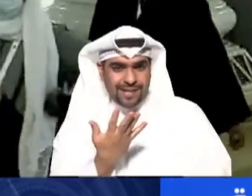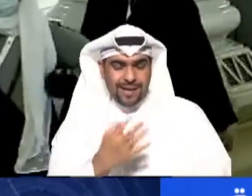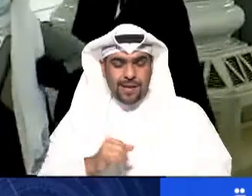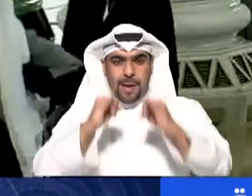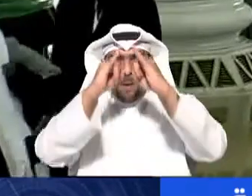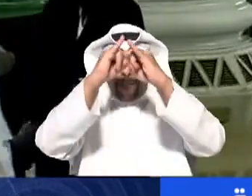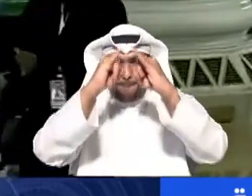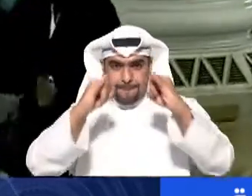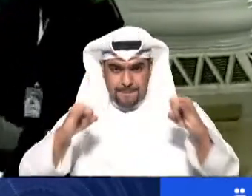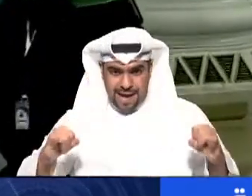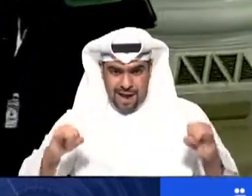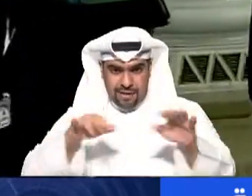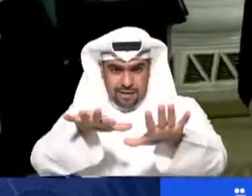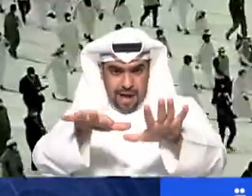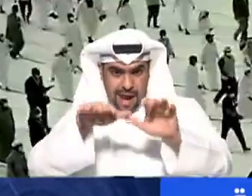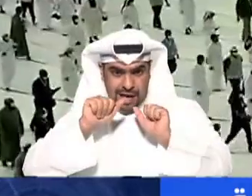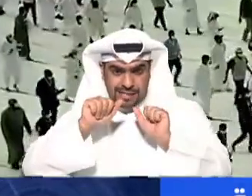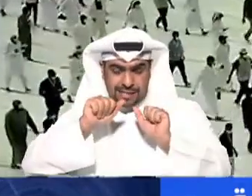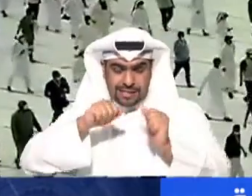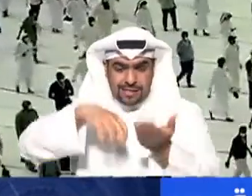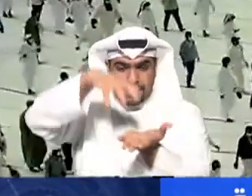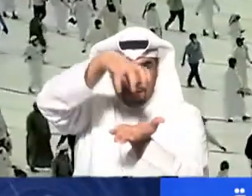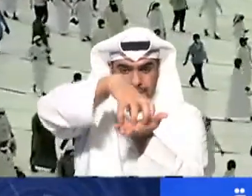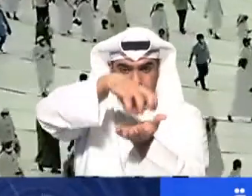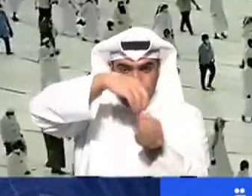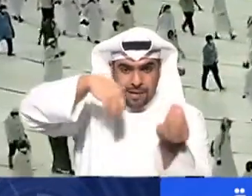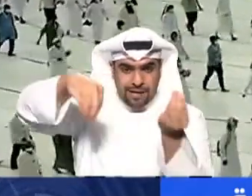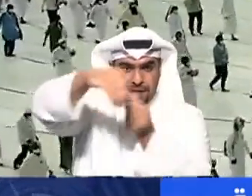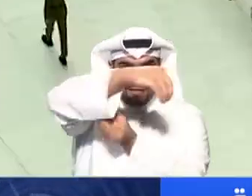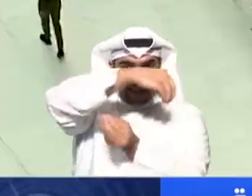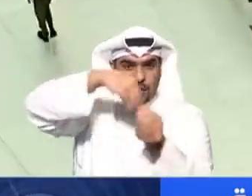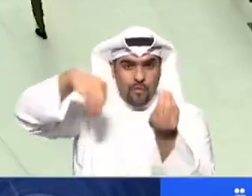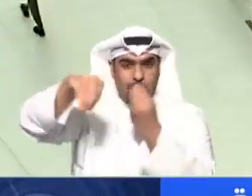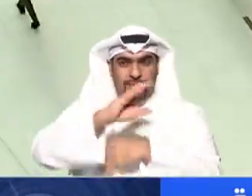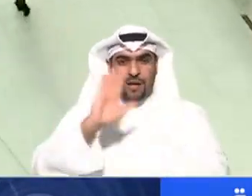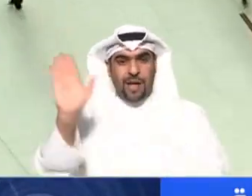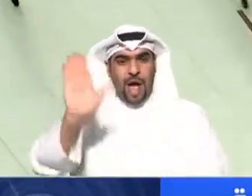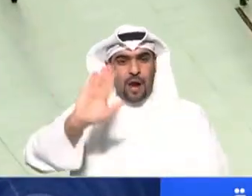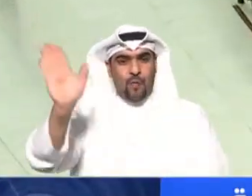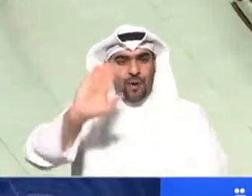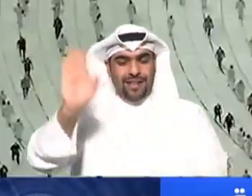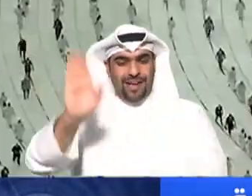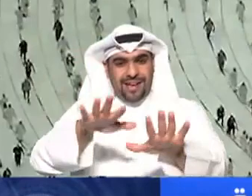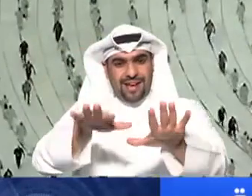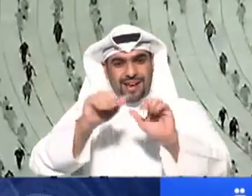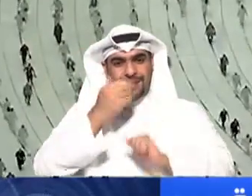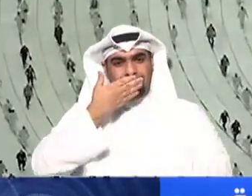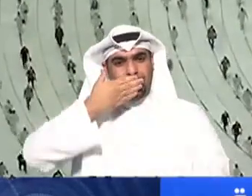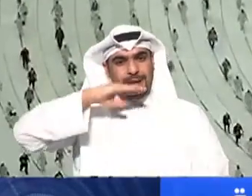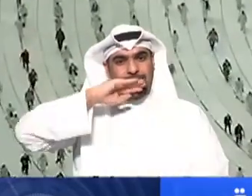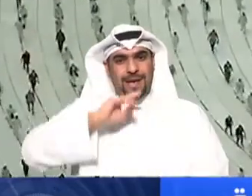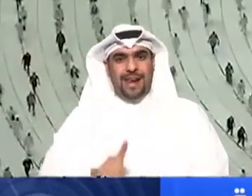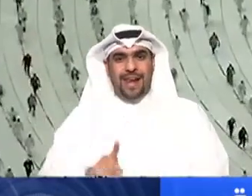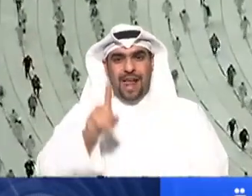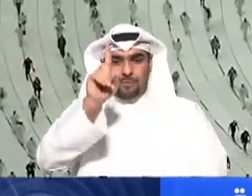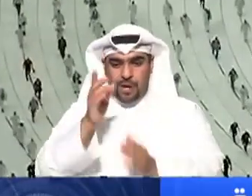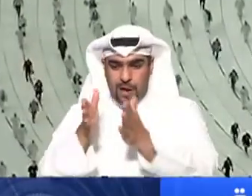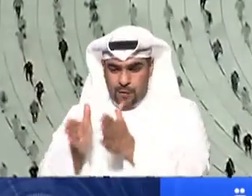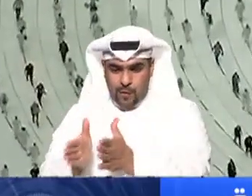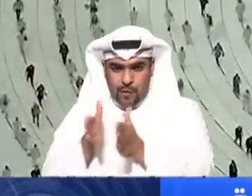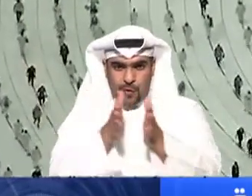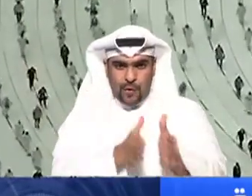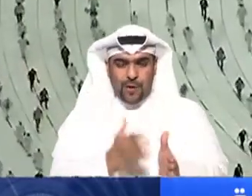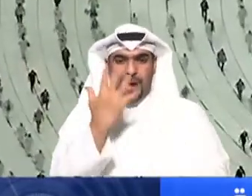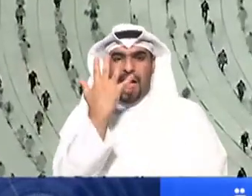المكرمة لطواف الوداع في الحرم المكي الشريف بعد أن من الله عليهم بقضاء الركن الخامس من